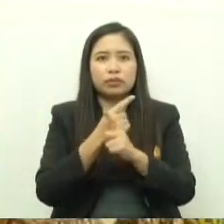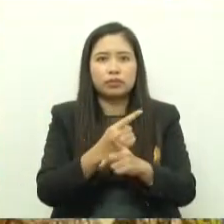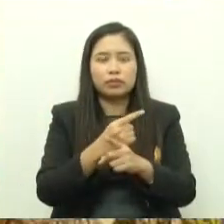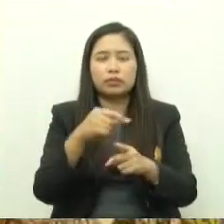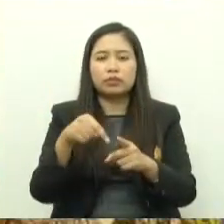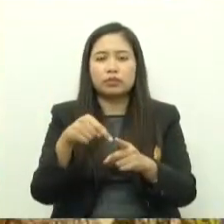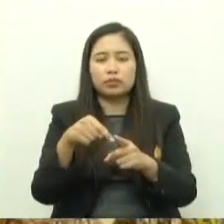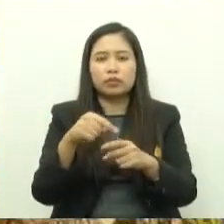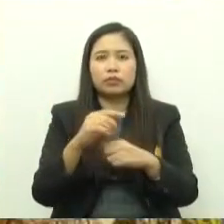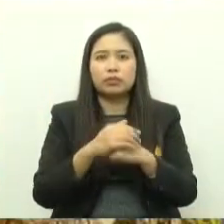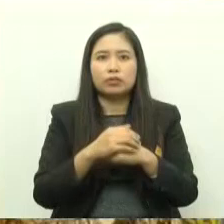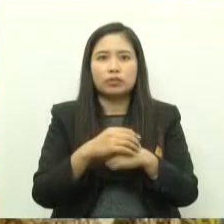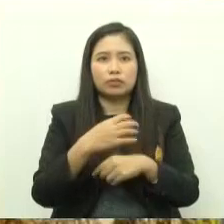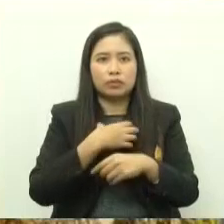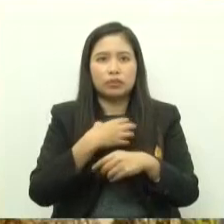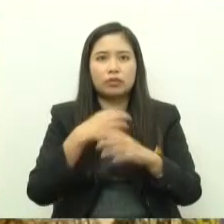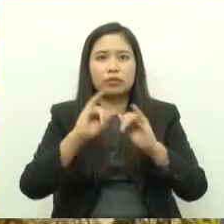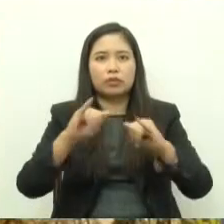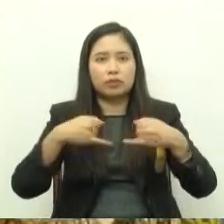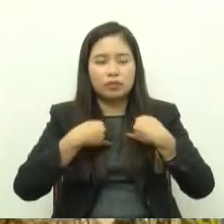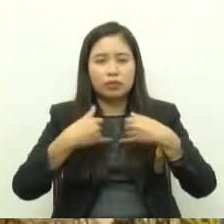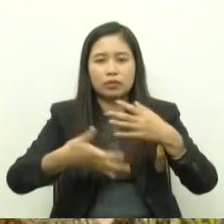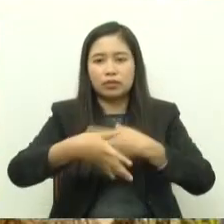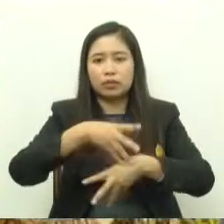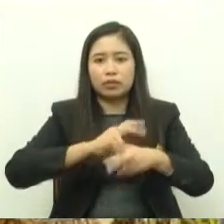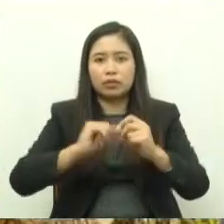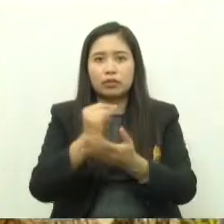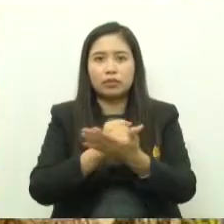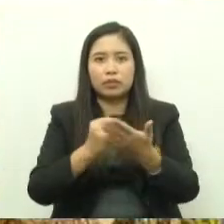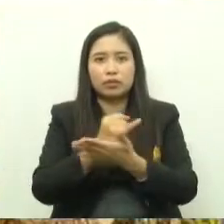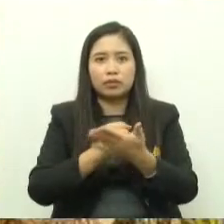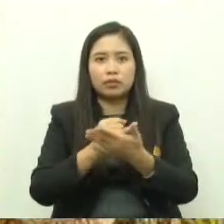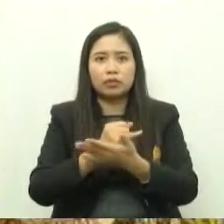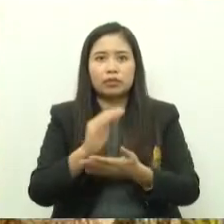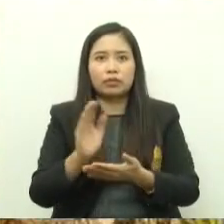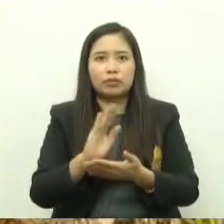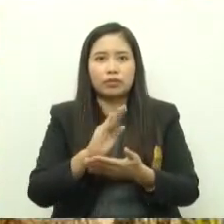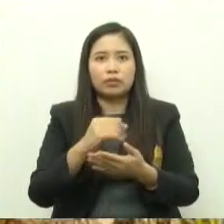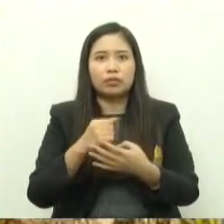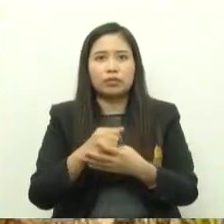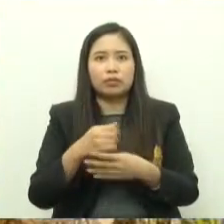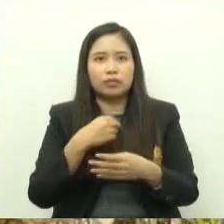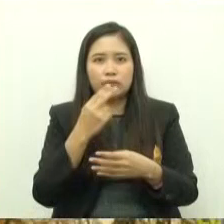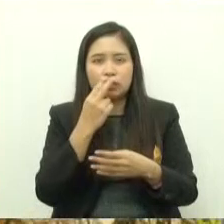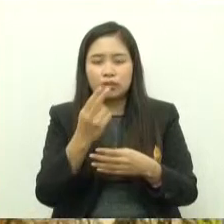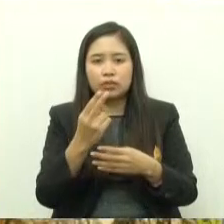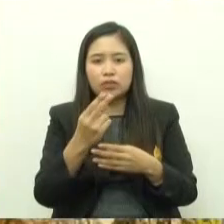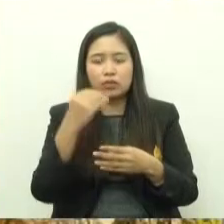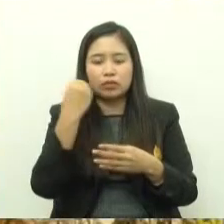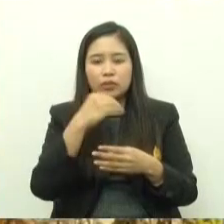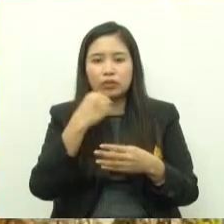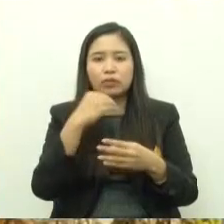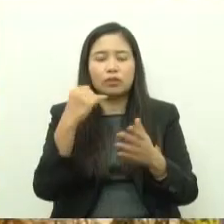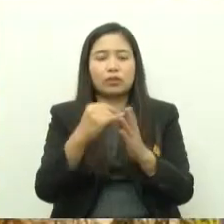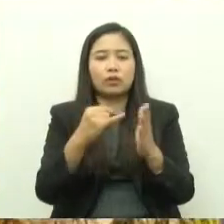เดียวครับการเป็นเจ้าภาพงานศิลปะหัตถกรรมไม่ใช่อยู่ความสำเร็จหรือความพร้อมอยู่ที่ขนาดของจังหวัดไม่ใช่